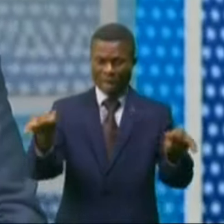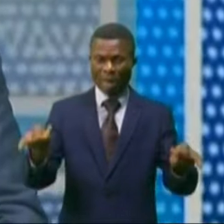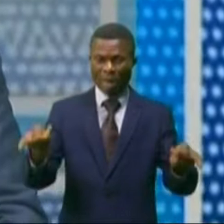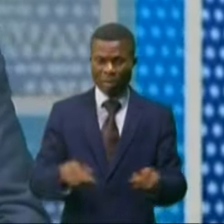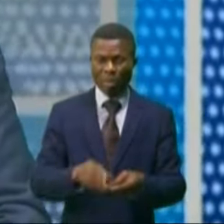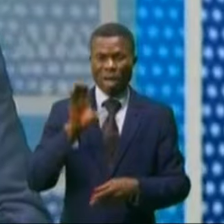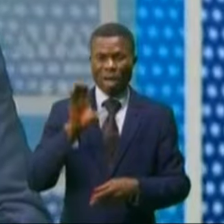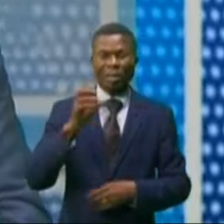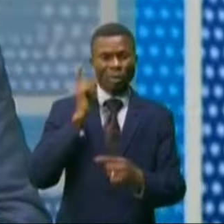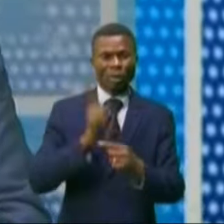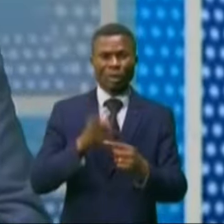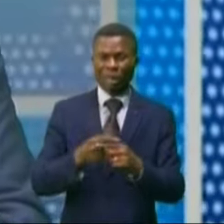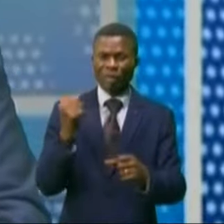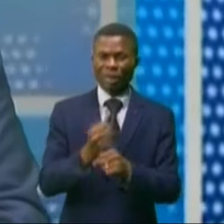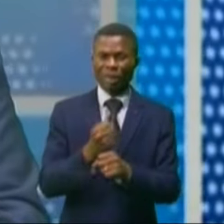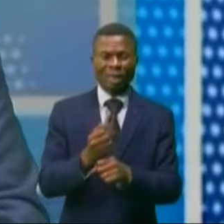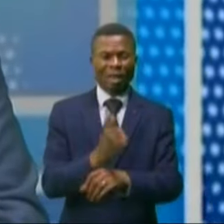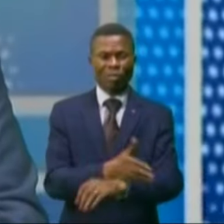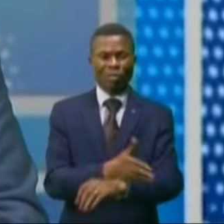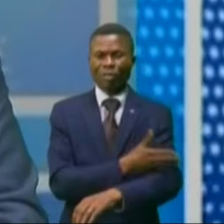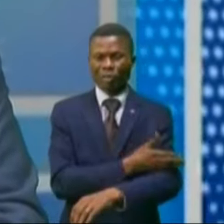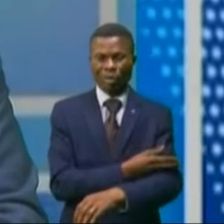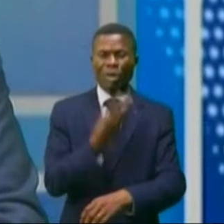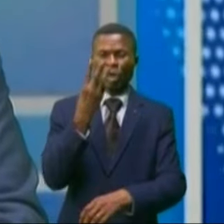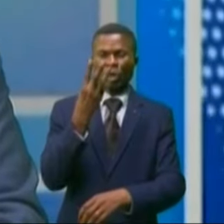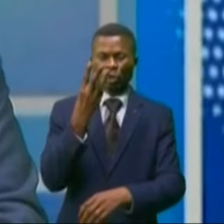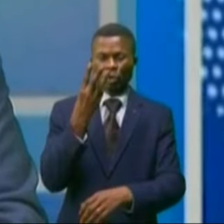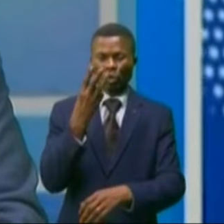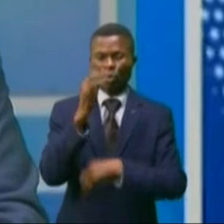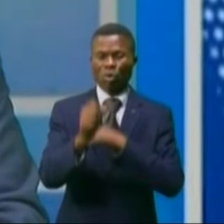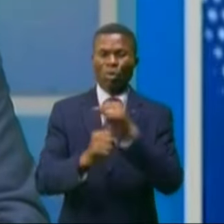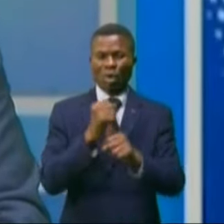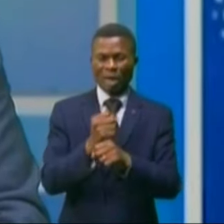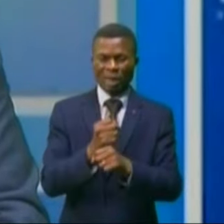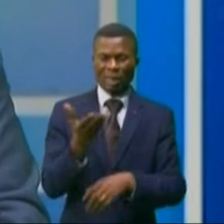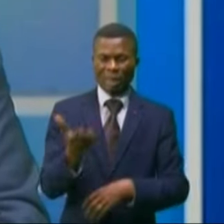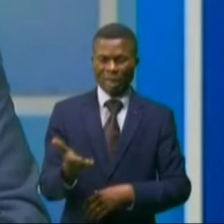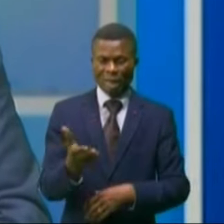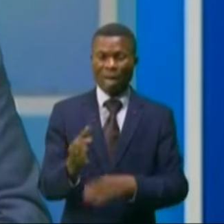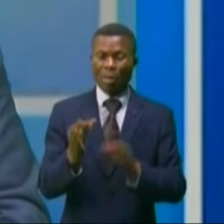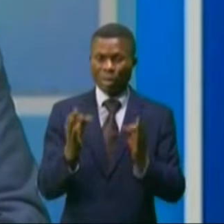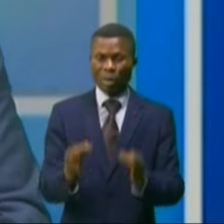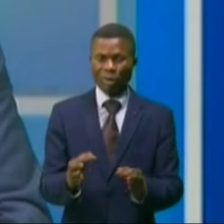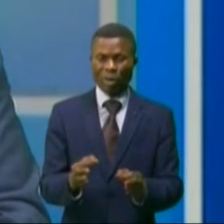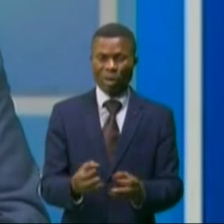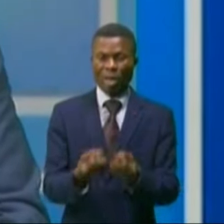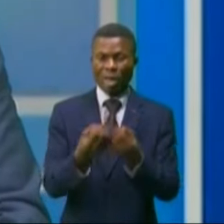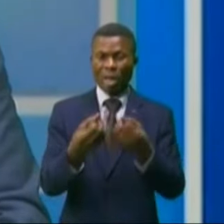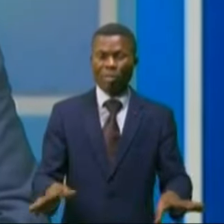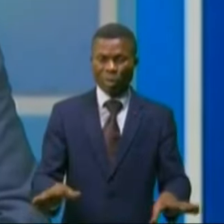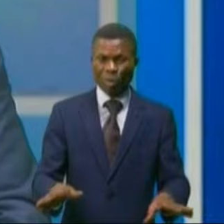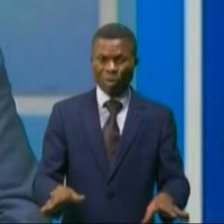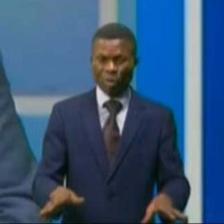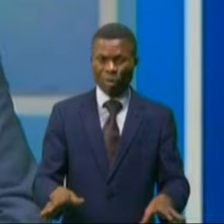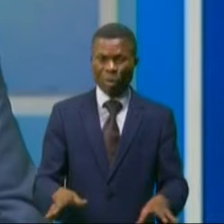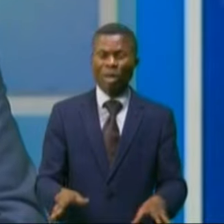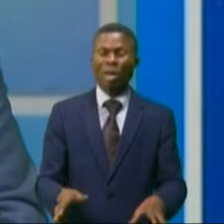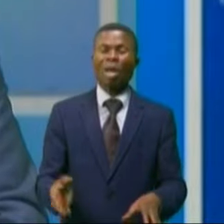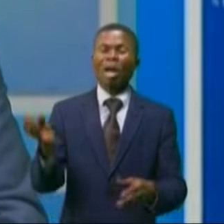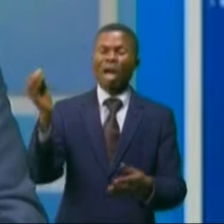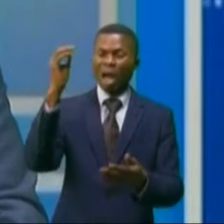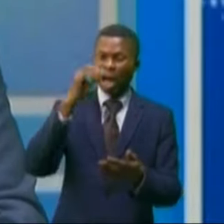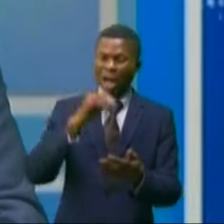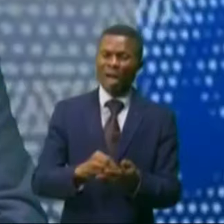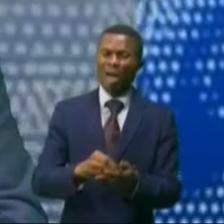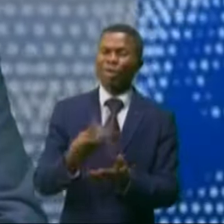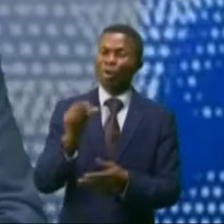ont du mal à faire un bon résultat durant les 3 voire les 5 premières années. Donc, les pertes en fait vont absorber une partie de ce capital-là